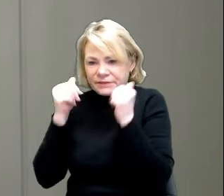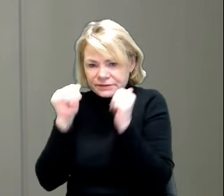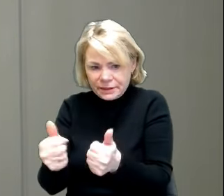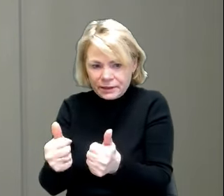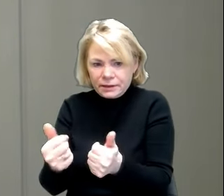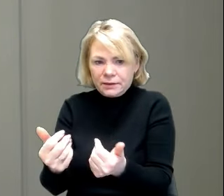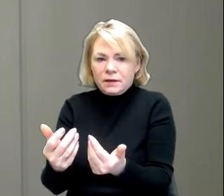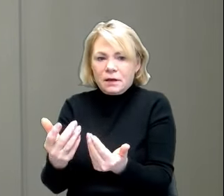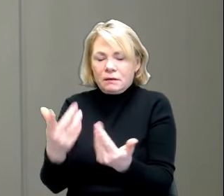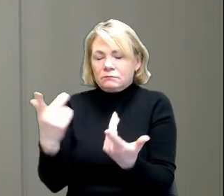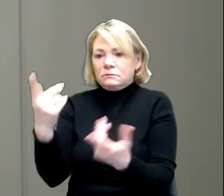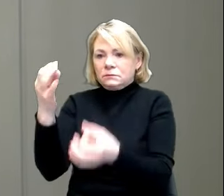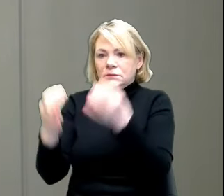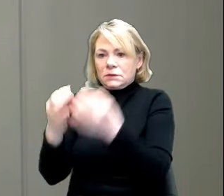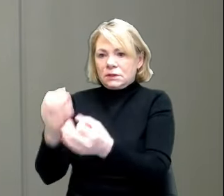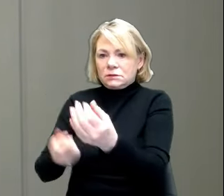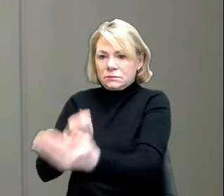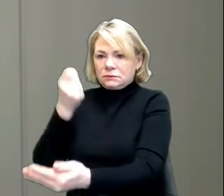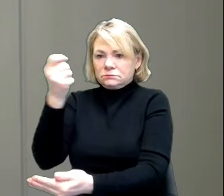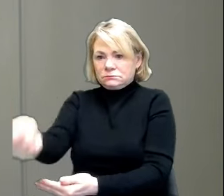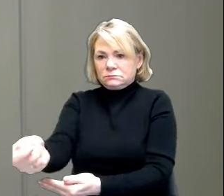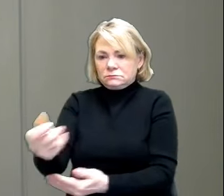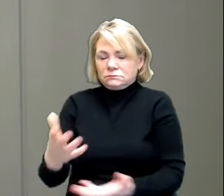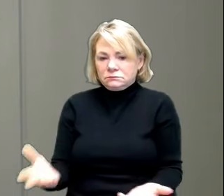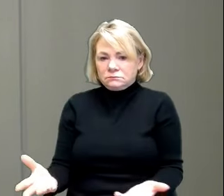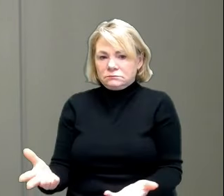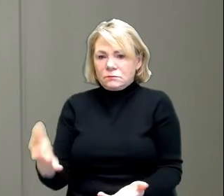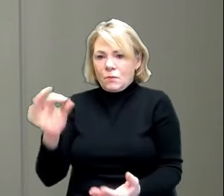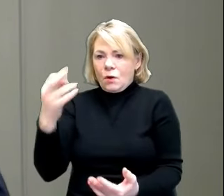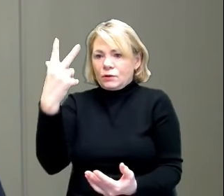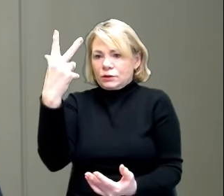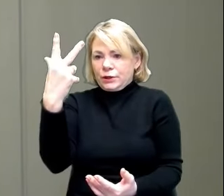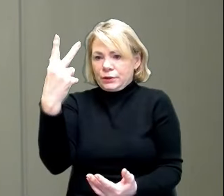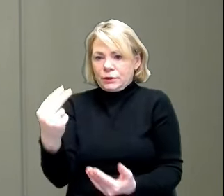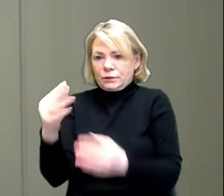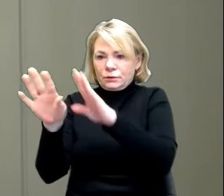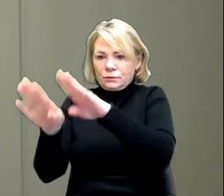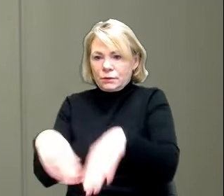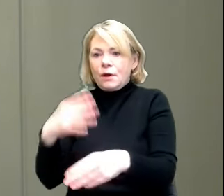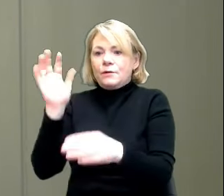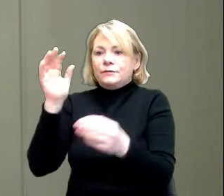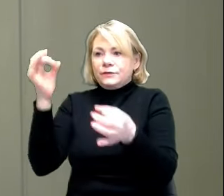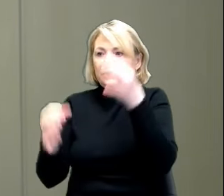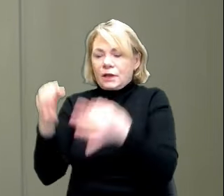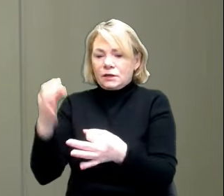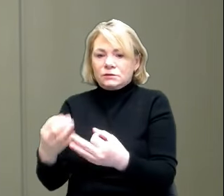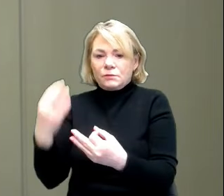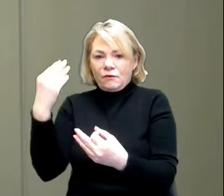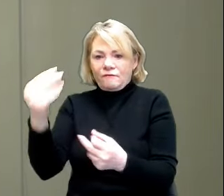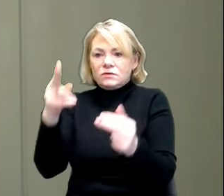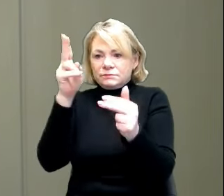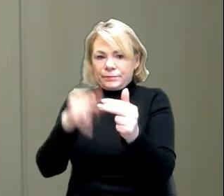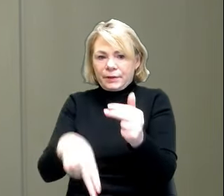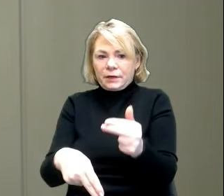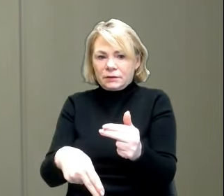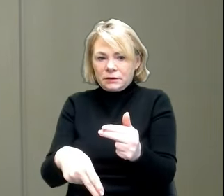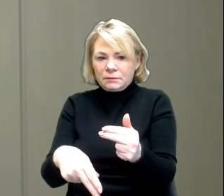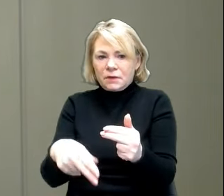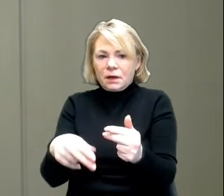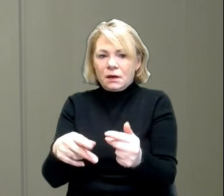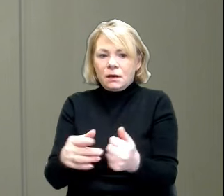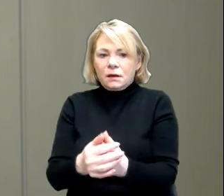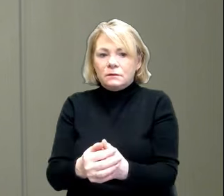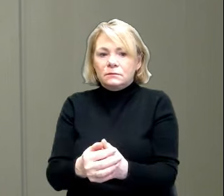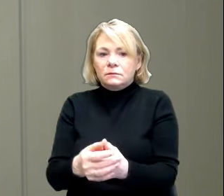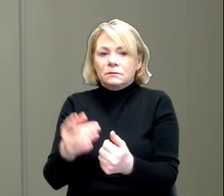gero po trijų dienų gaunu jau teismo įsakymą tiksliau sprendimą su įsakymo uždavimą kad